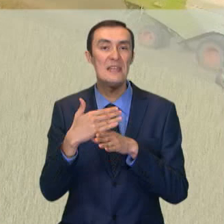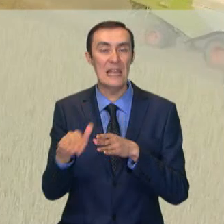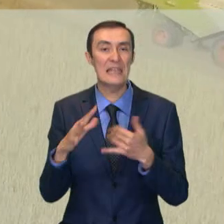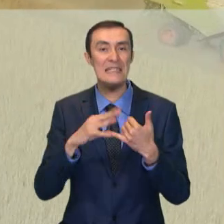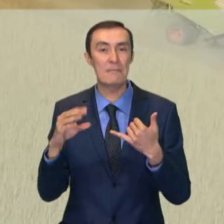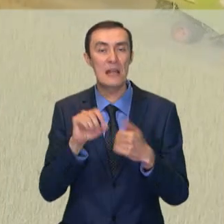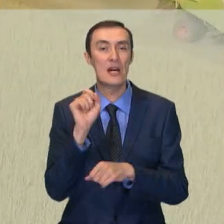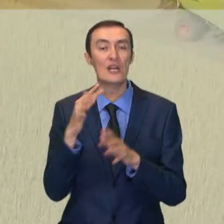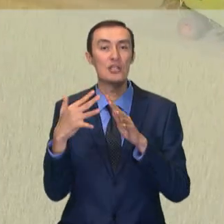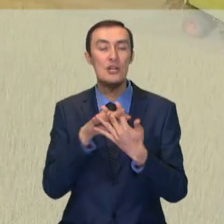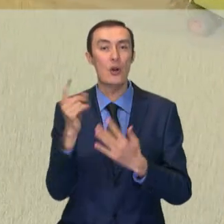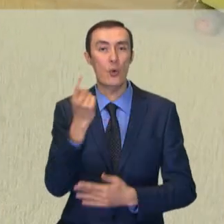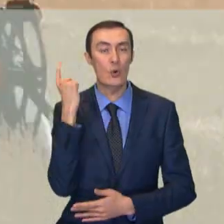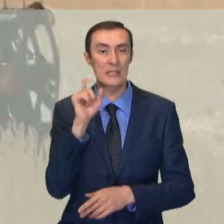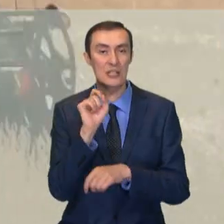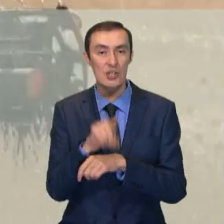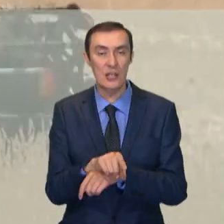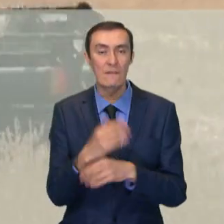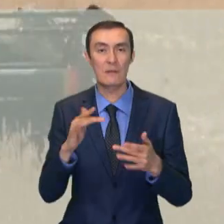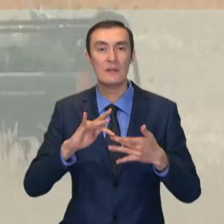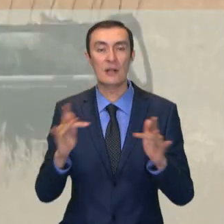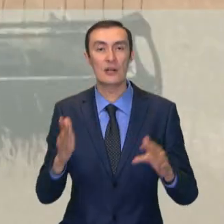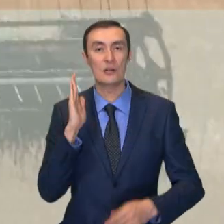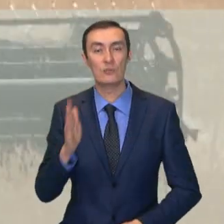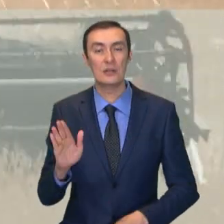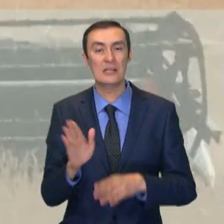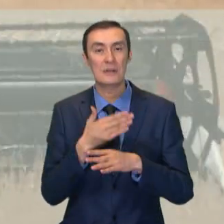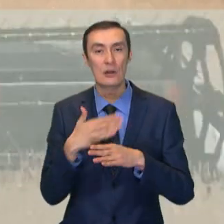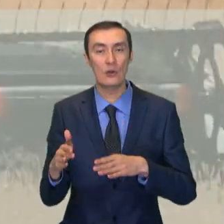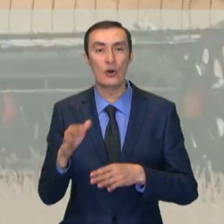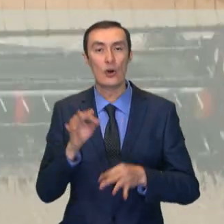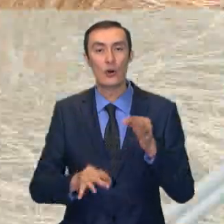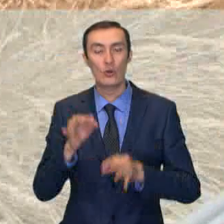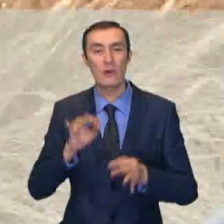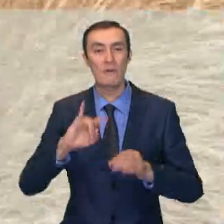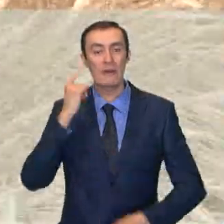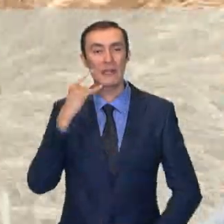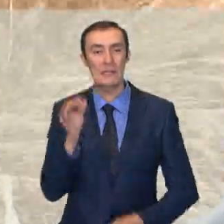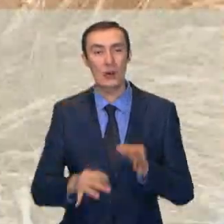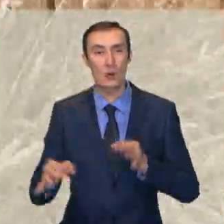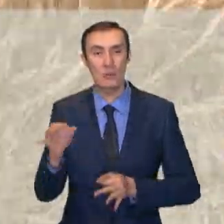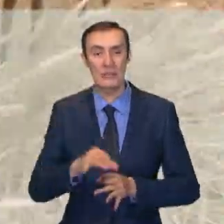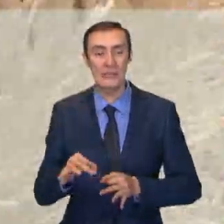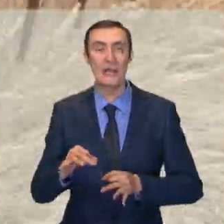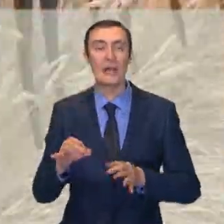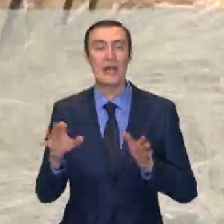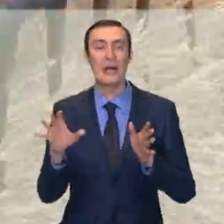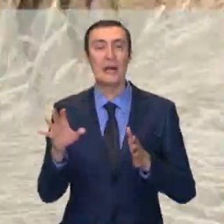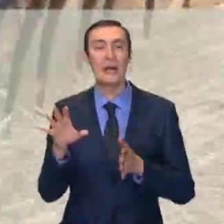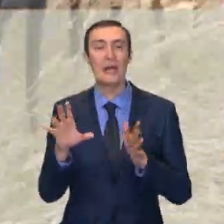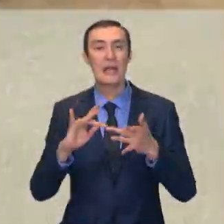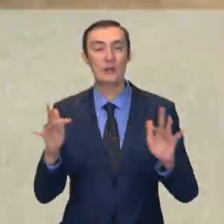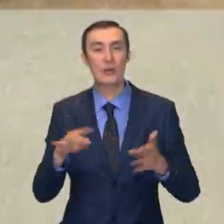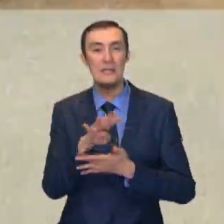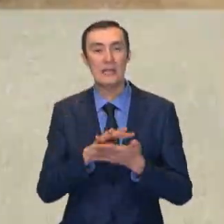земель сельхозназначения. В этом году в цифровом формате будет распределено дизельное топливо в Павлодарской области. Электронные заявления